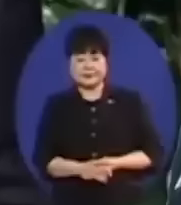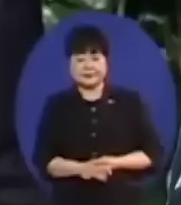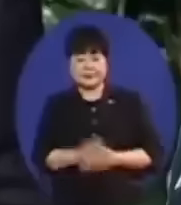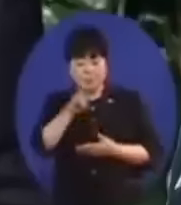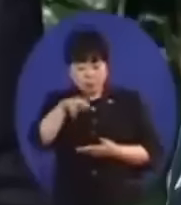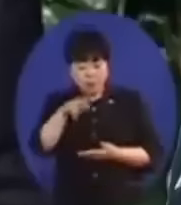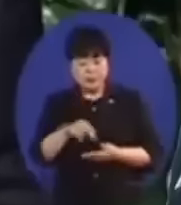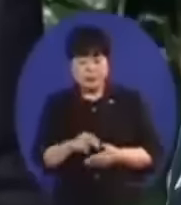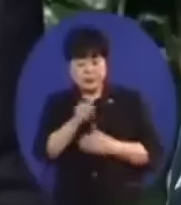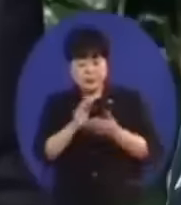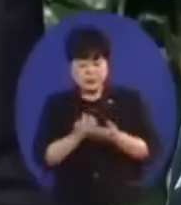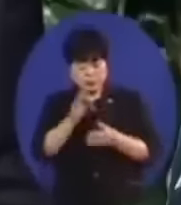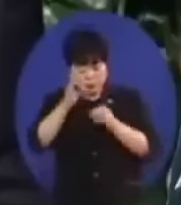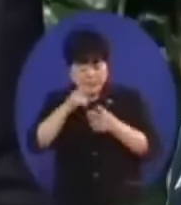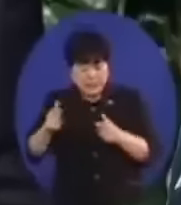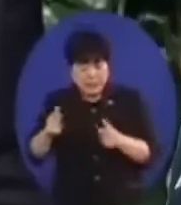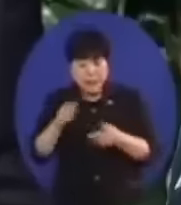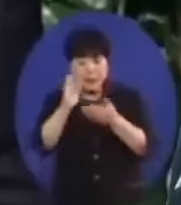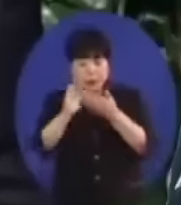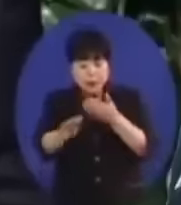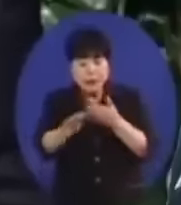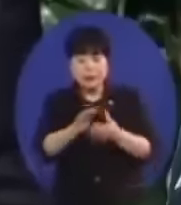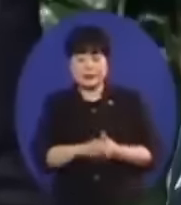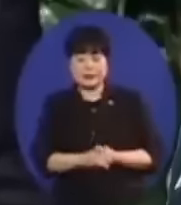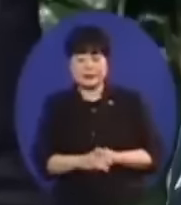성경은 안 보이지 않습니까? 그러나 그 다음부터